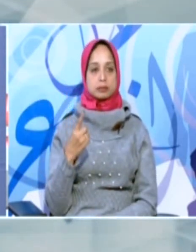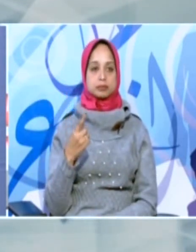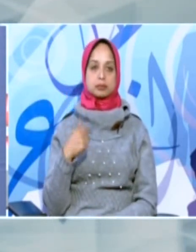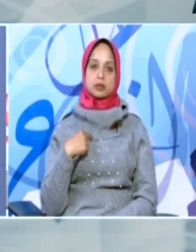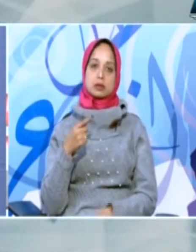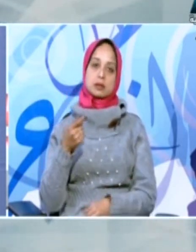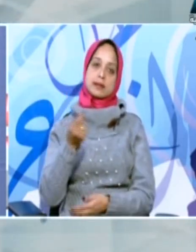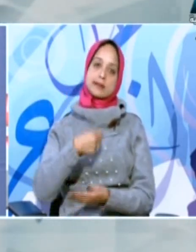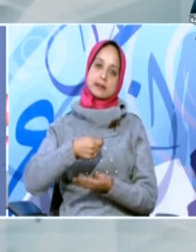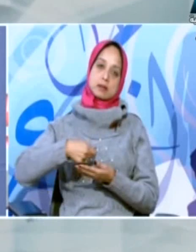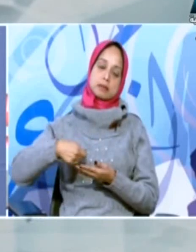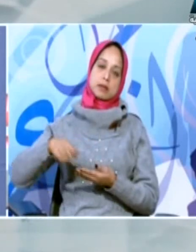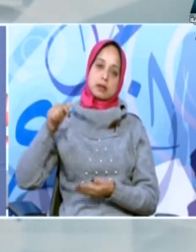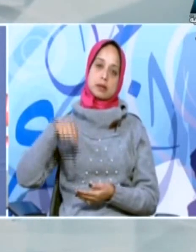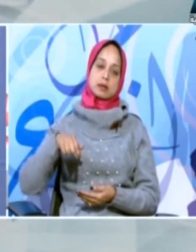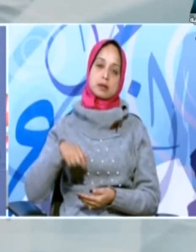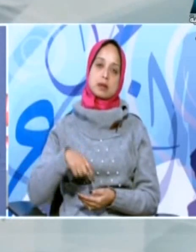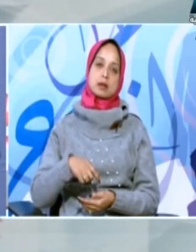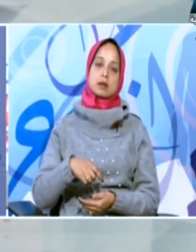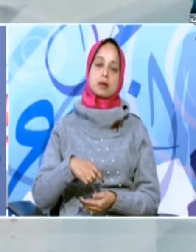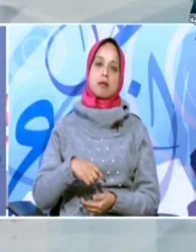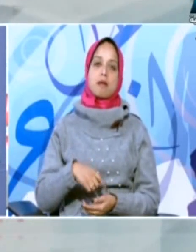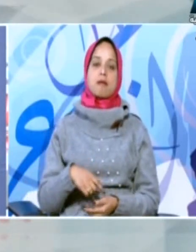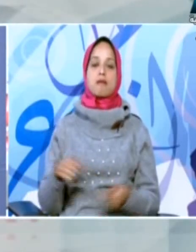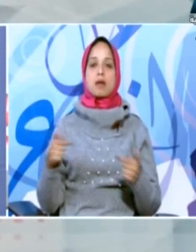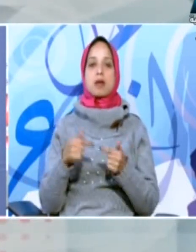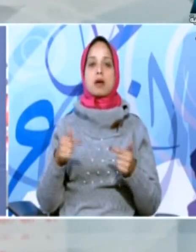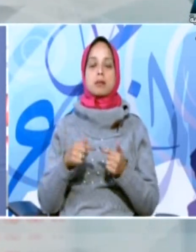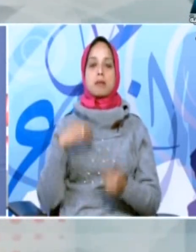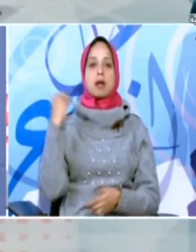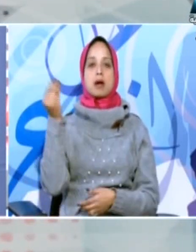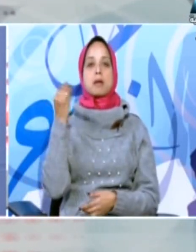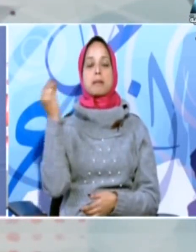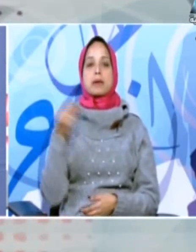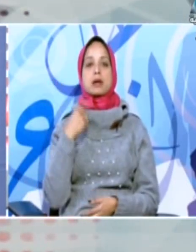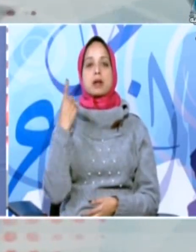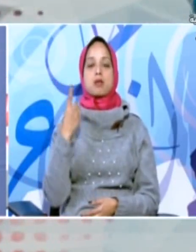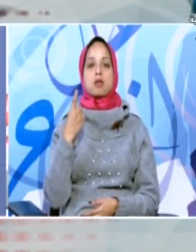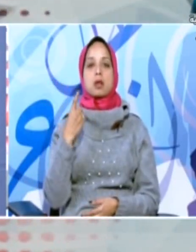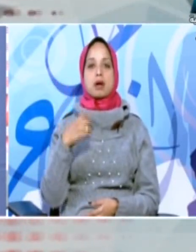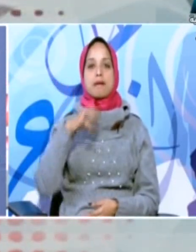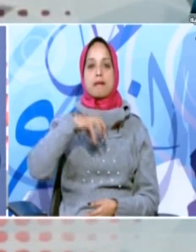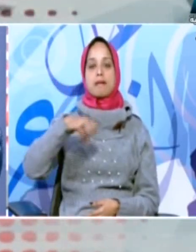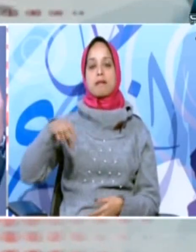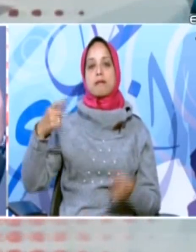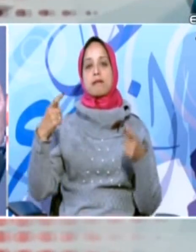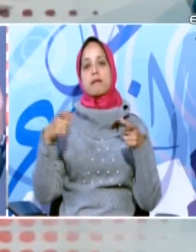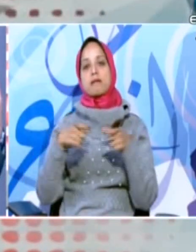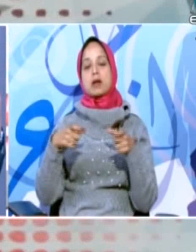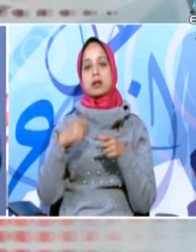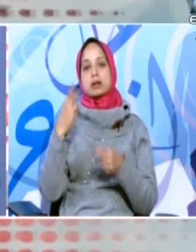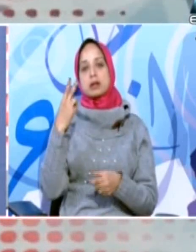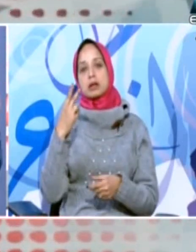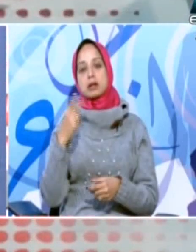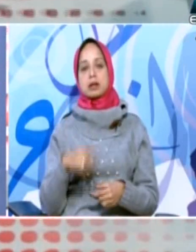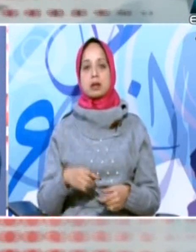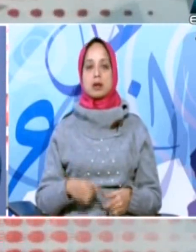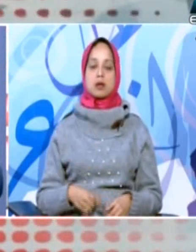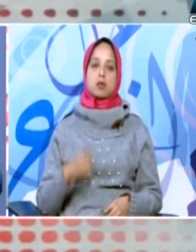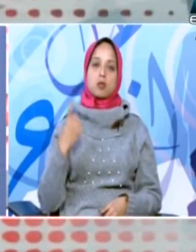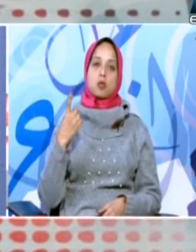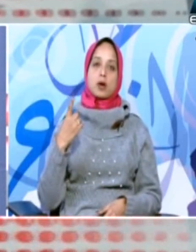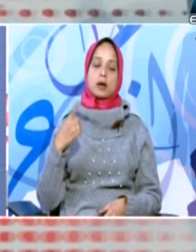هنا قدامنا، قلنا في الحرب العالمية الأولى في فريقين، دول الوسط ودول الوفاق. دول